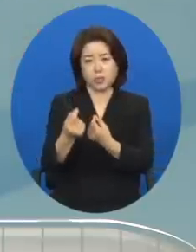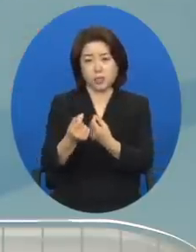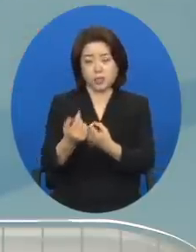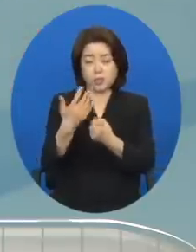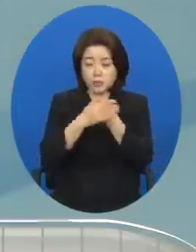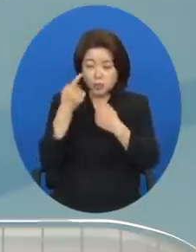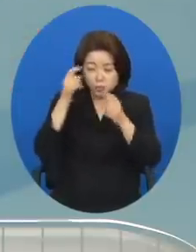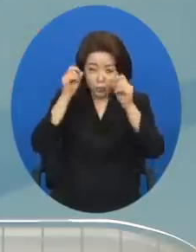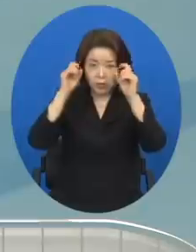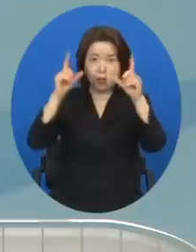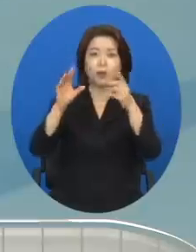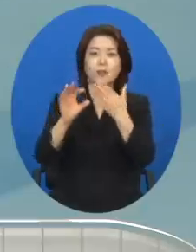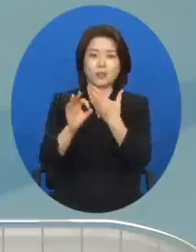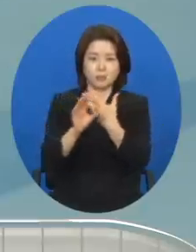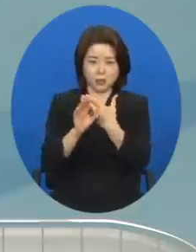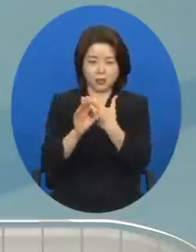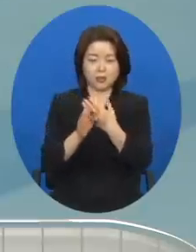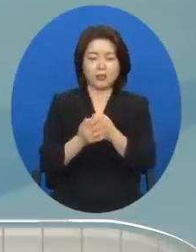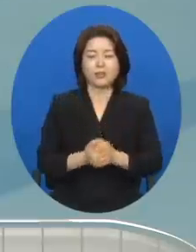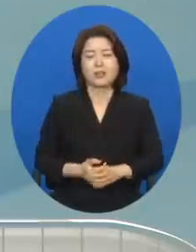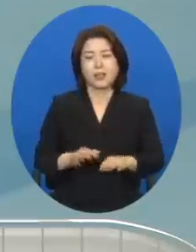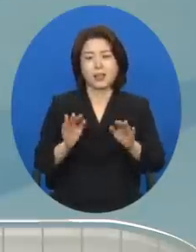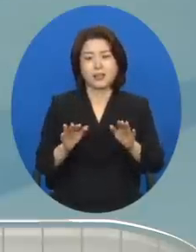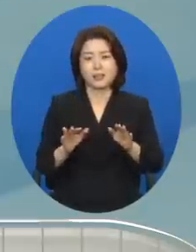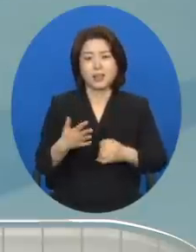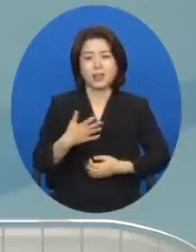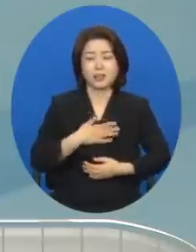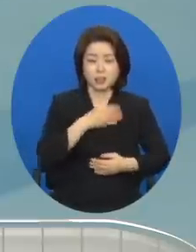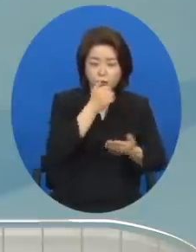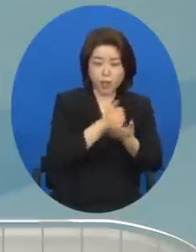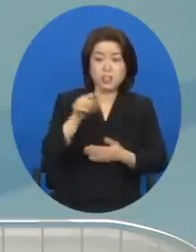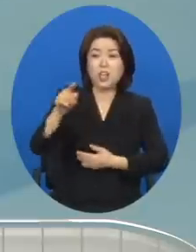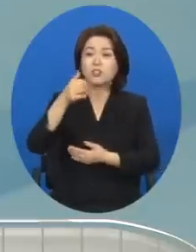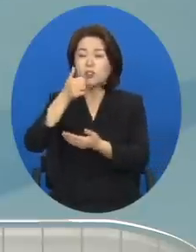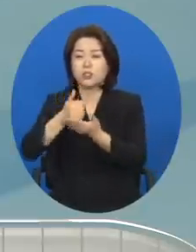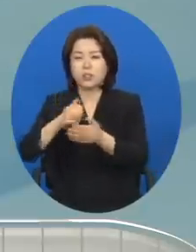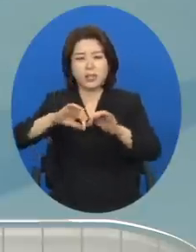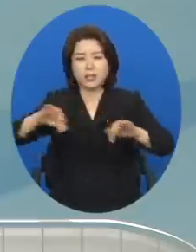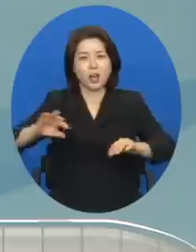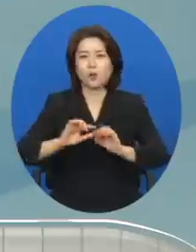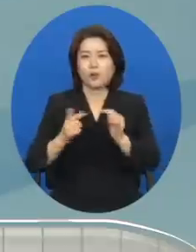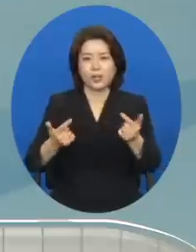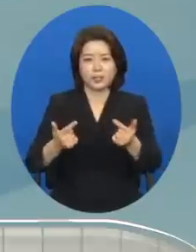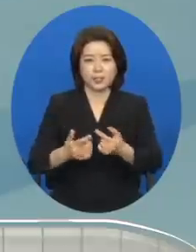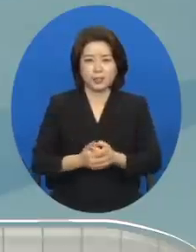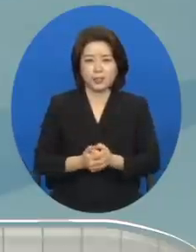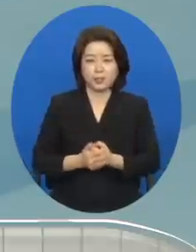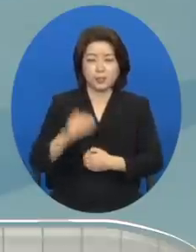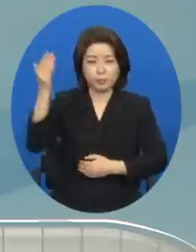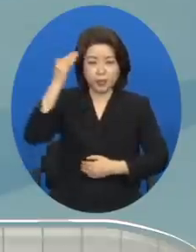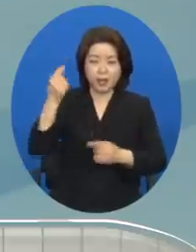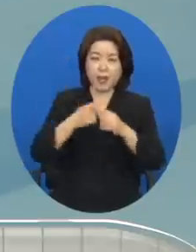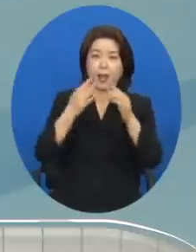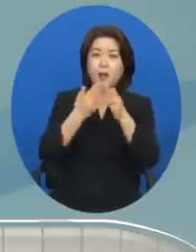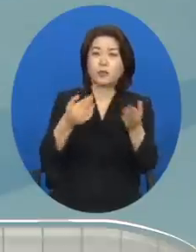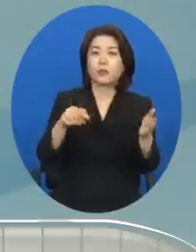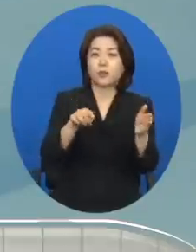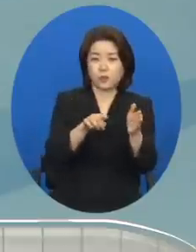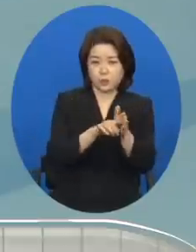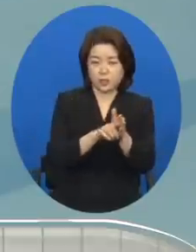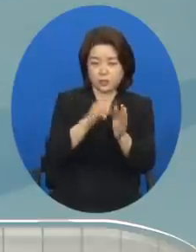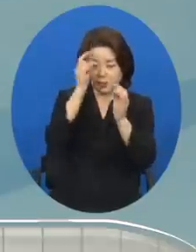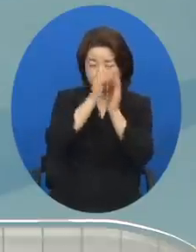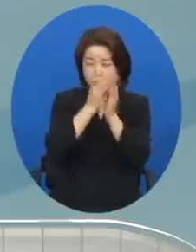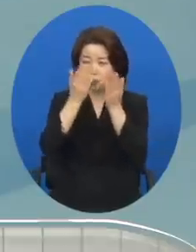그러면 이제는 내 죄, 남의 죄가 없는 거예요. 한국 교회를 위해서 기도하다